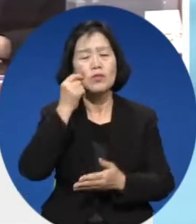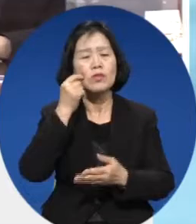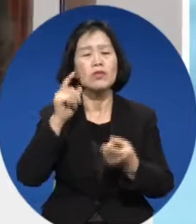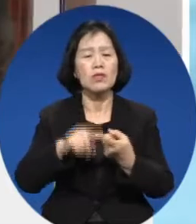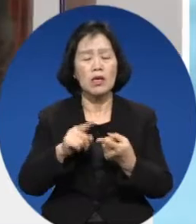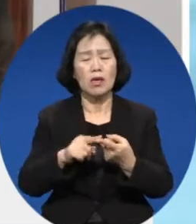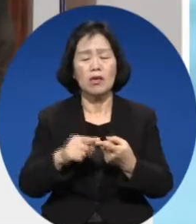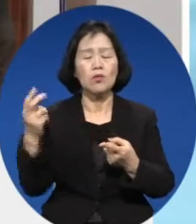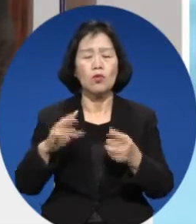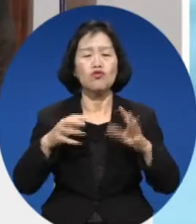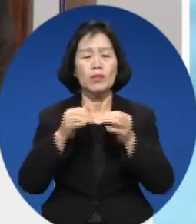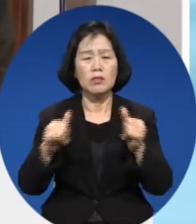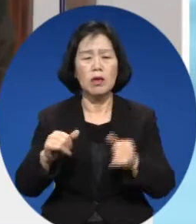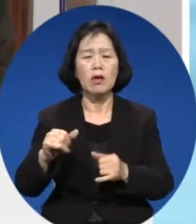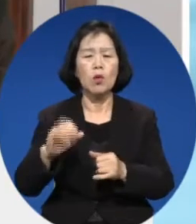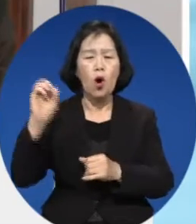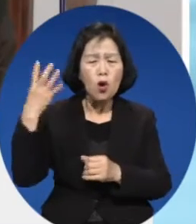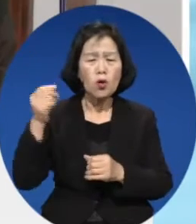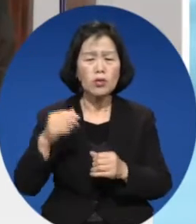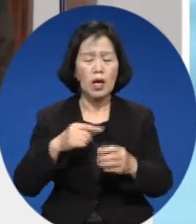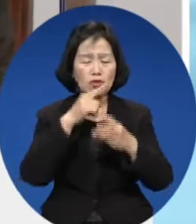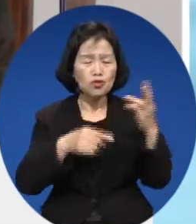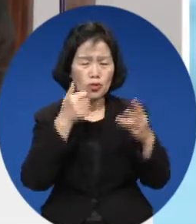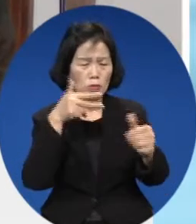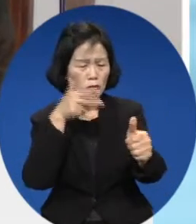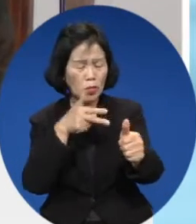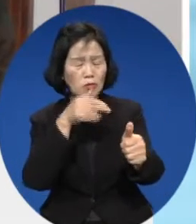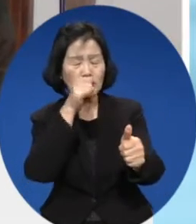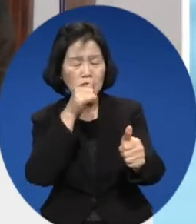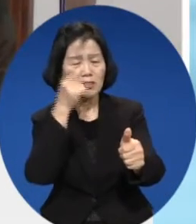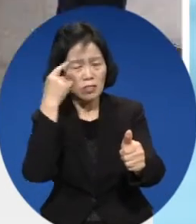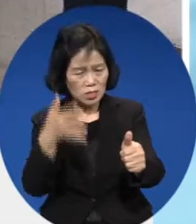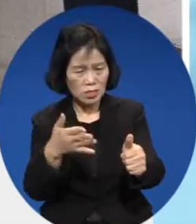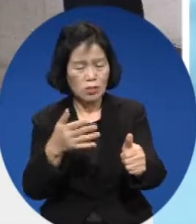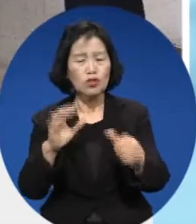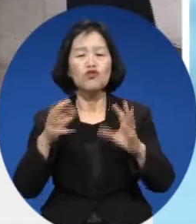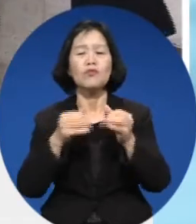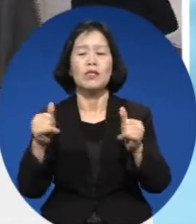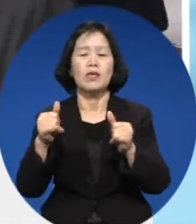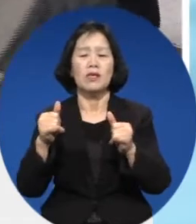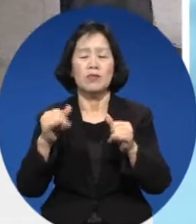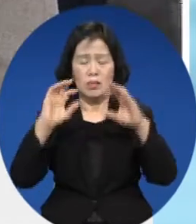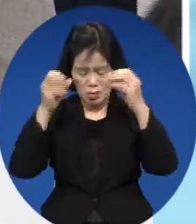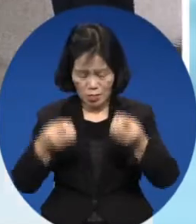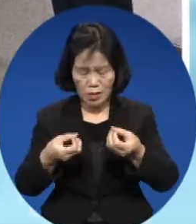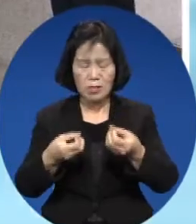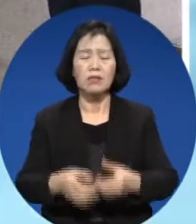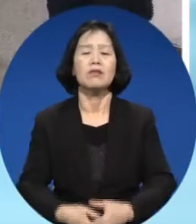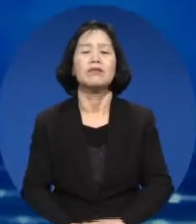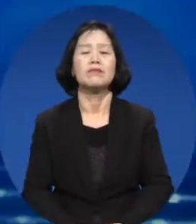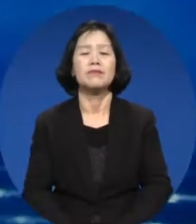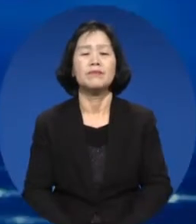그리고 왜 국민들은 다 언론은 다 윤석열만 쳐다보고 있는지에 대해서 국민의힘이 좀 돌이켜봐야 된다라고 생각합니다.